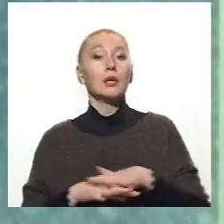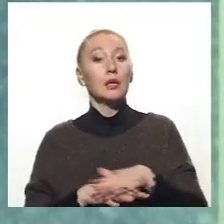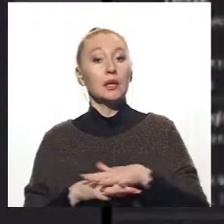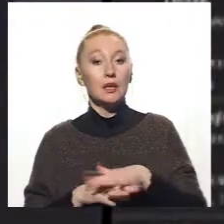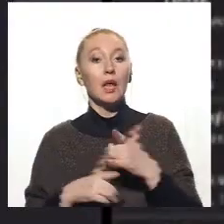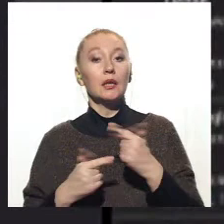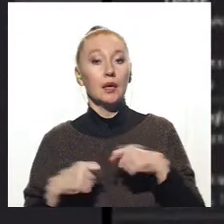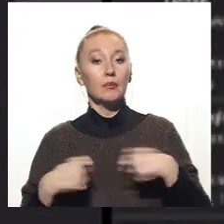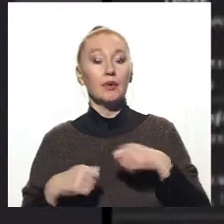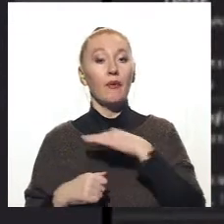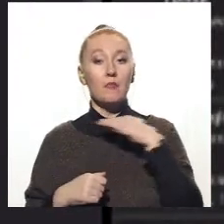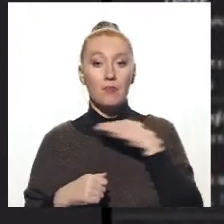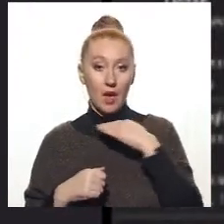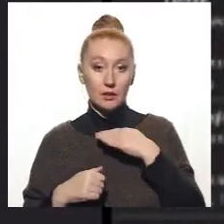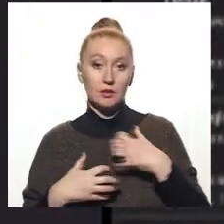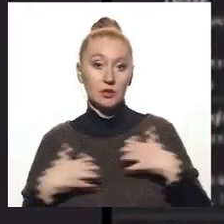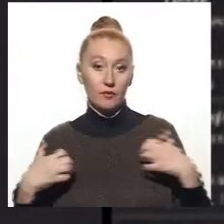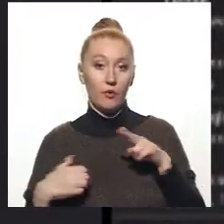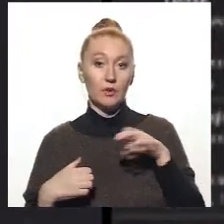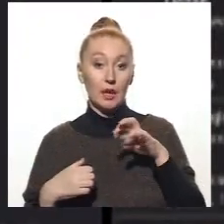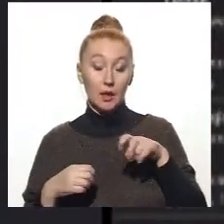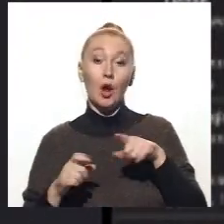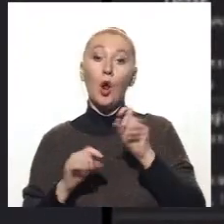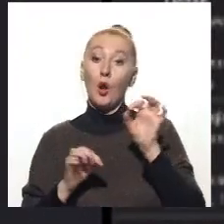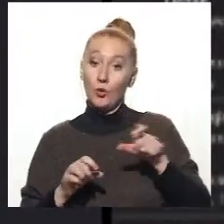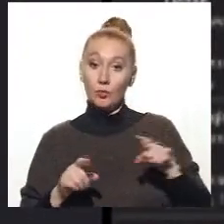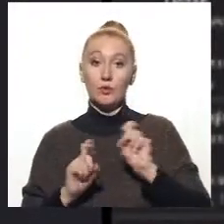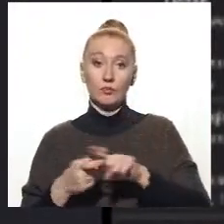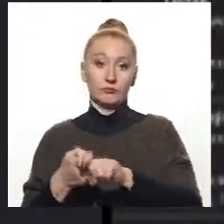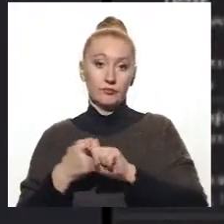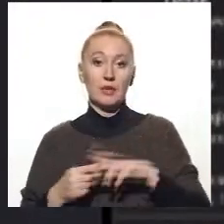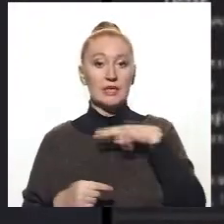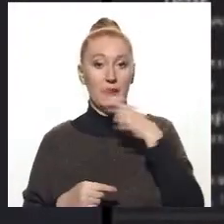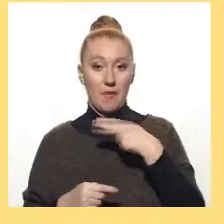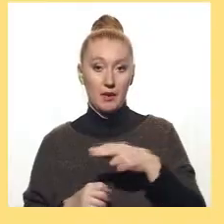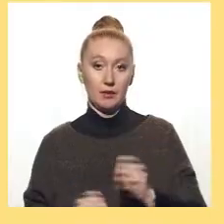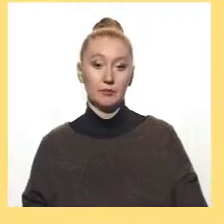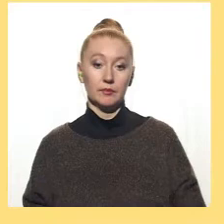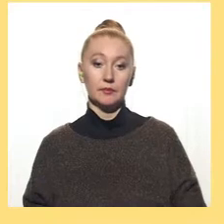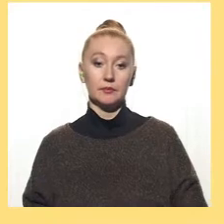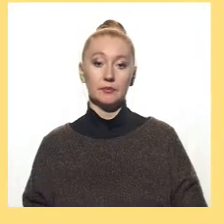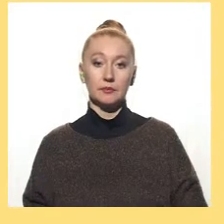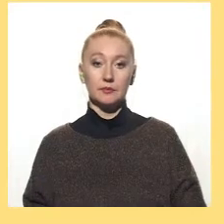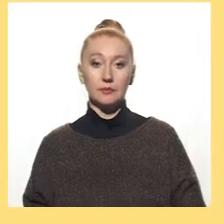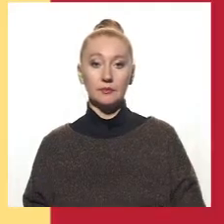де продавали м'ясо диких тварин. Зокрема, людина могла заразитися від змій.